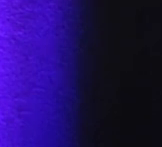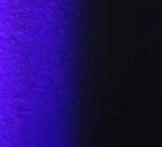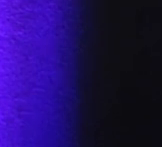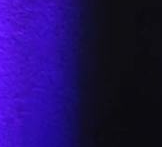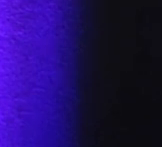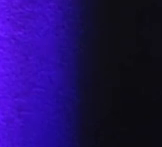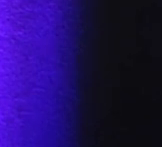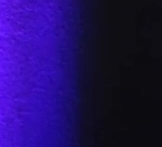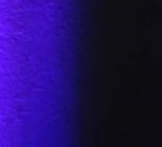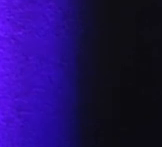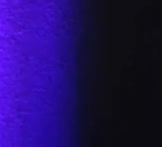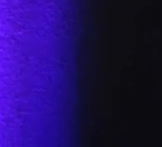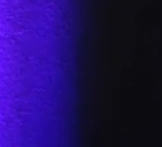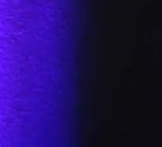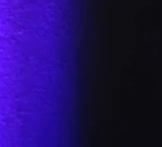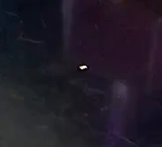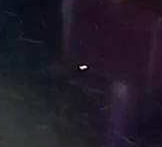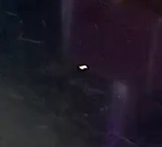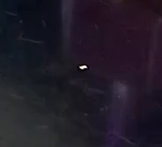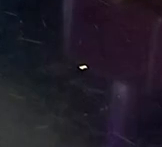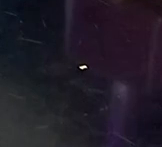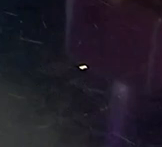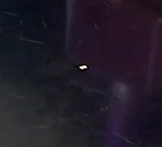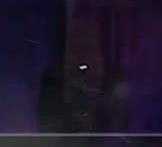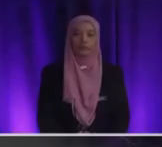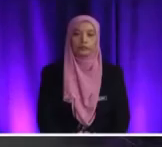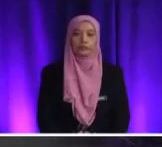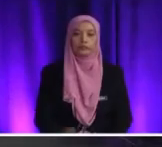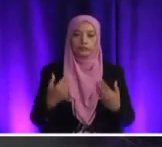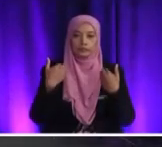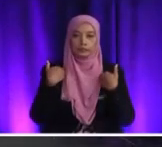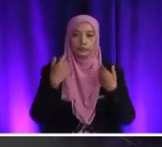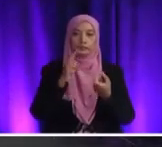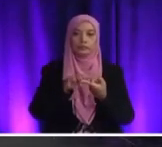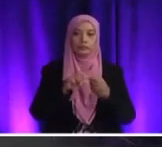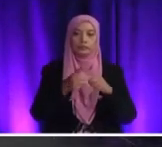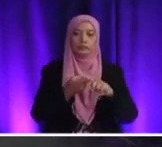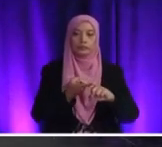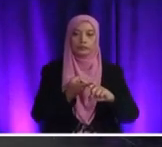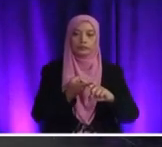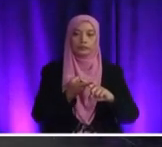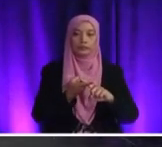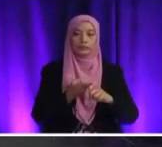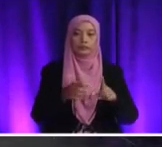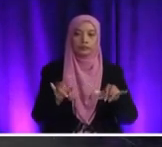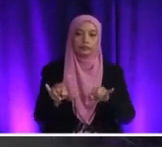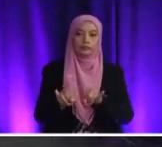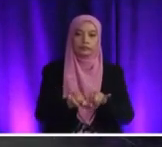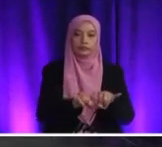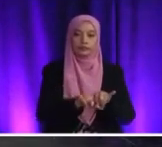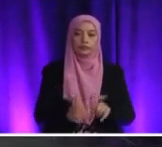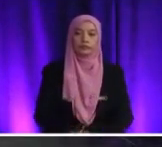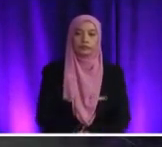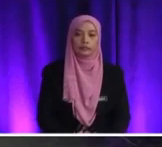Baiklah Chingu itu bertiga dalam studio rasa-rasanya ada kawan-kawannya akan menemani sayuran sudirwo betul